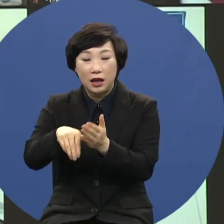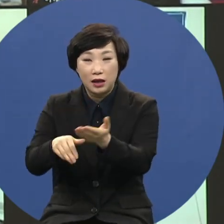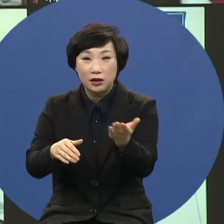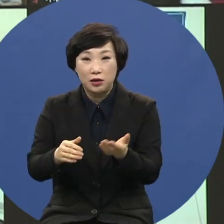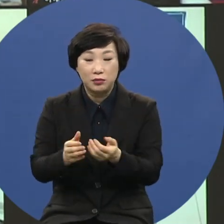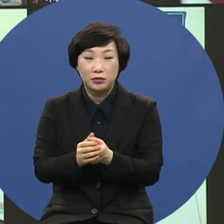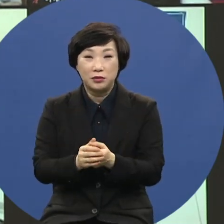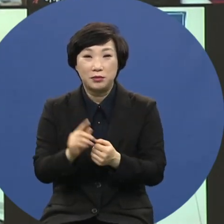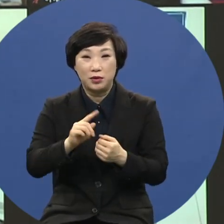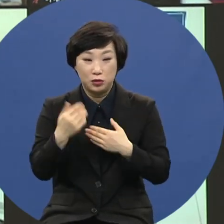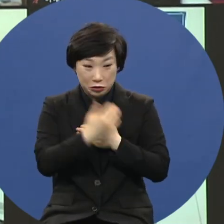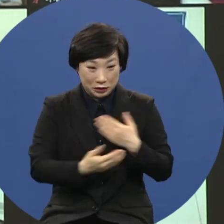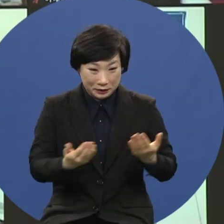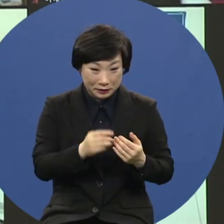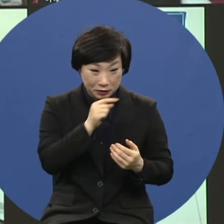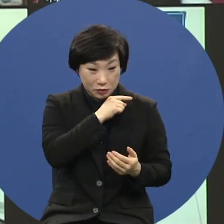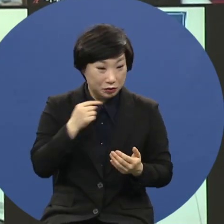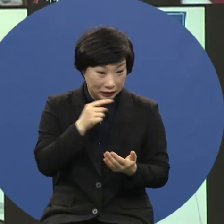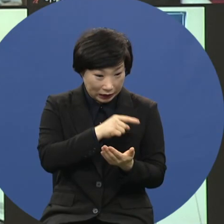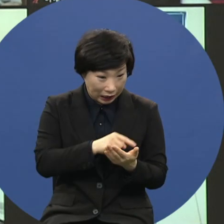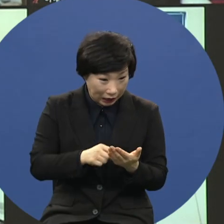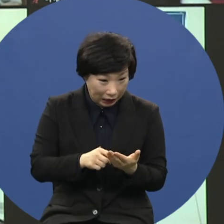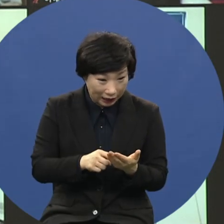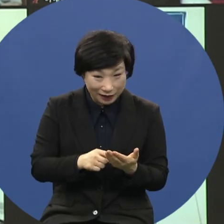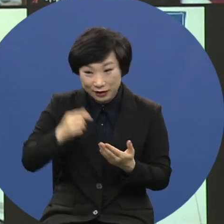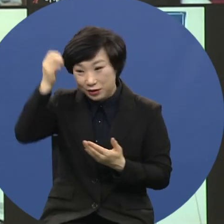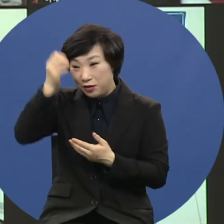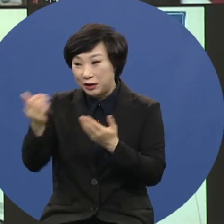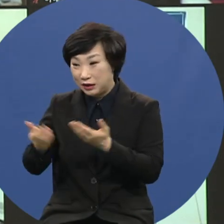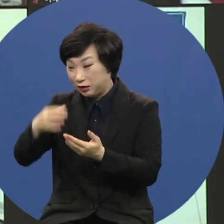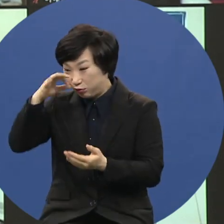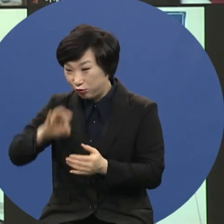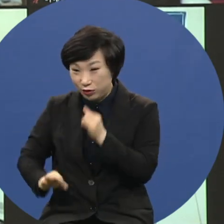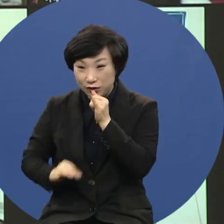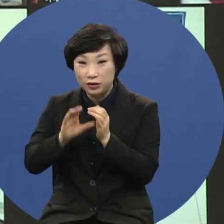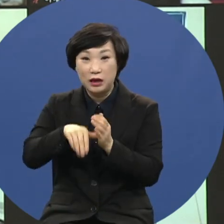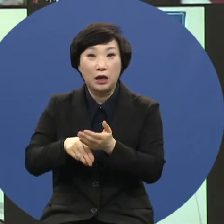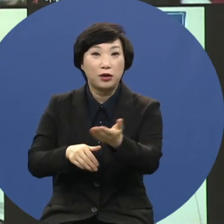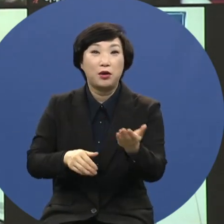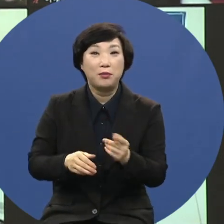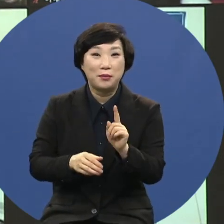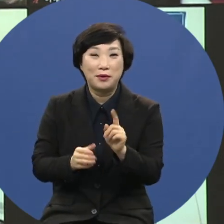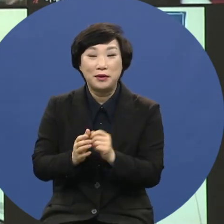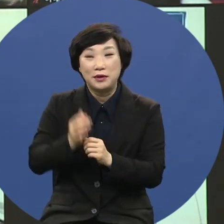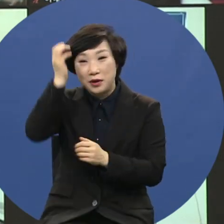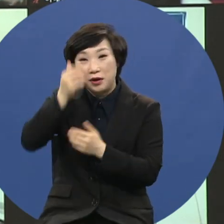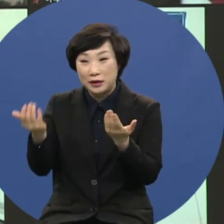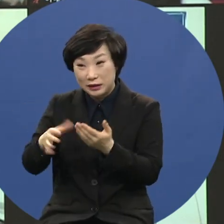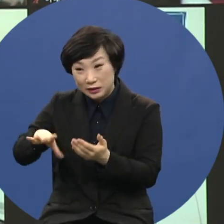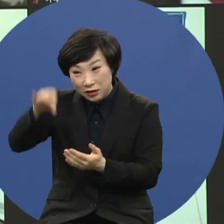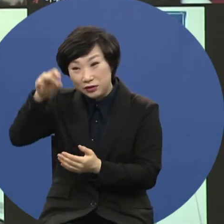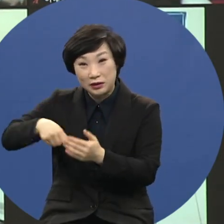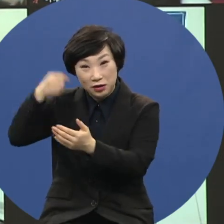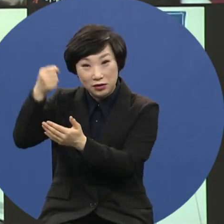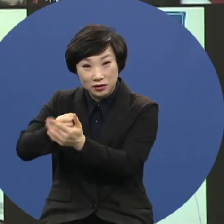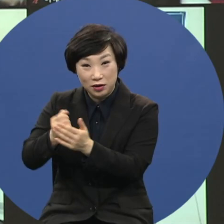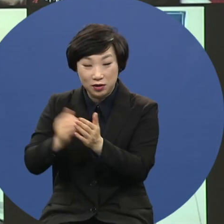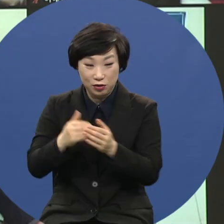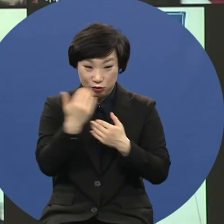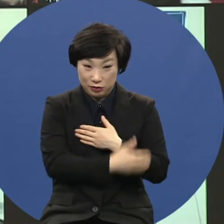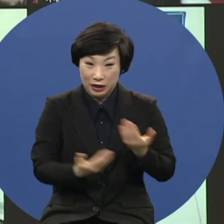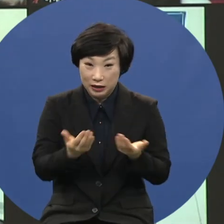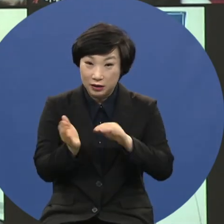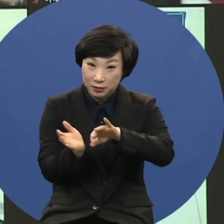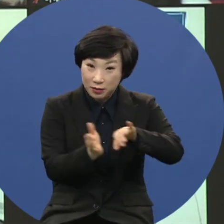육의 것이 손해요. 영적인 것이 유익될 때 영적인 것을 선택하고 육의